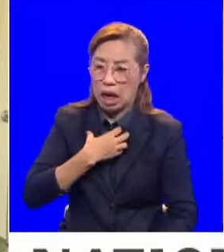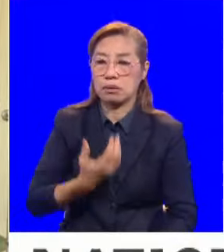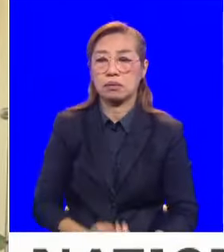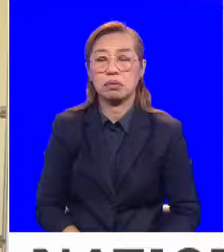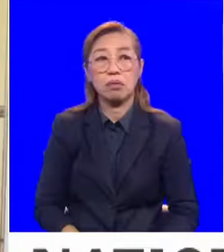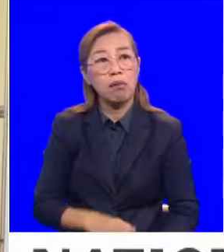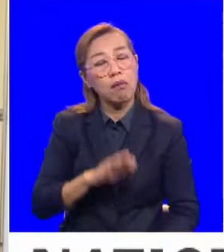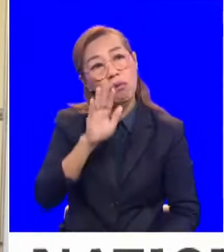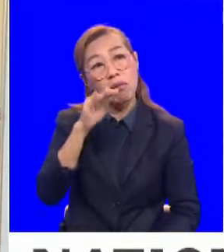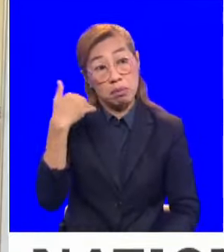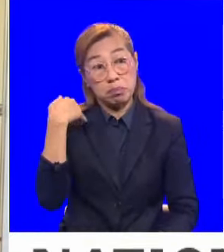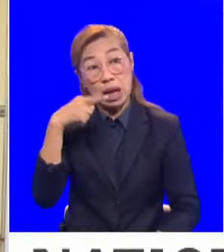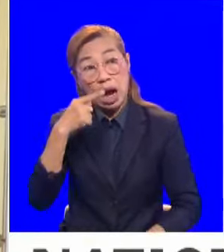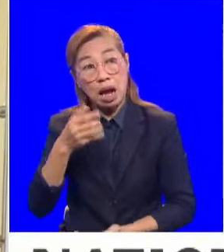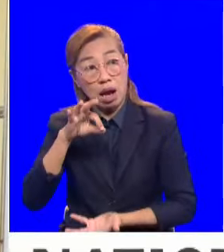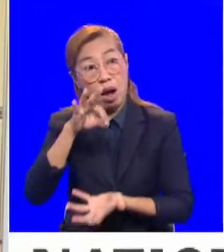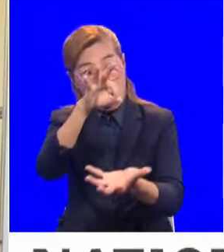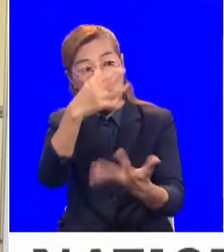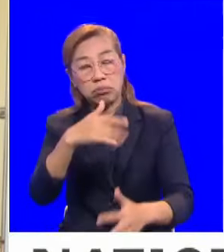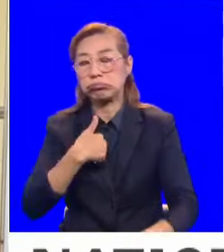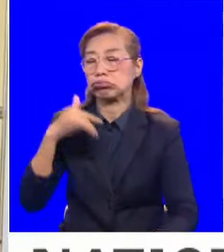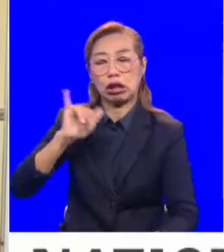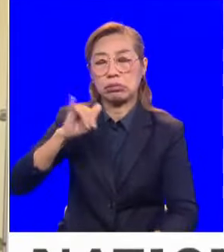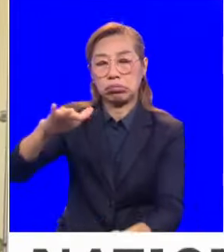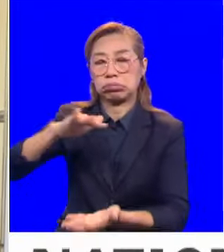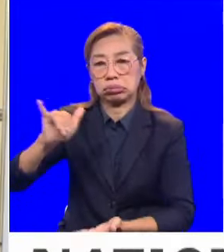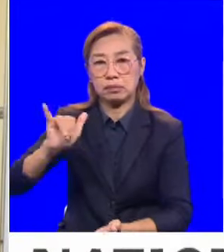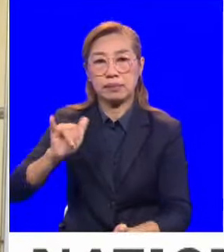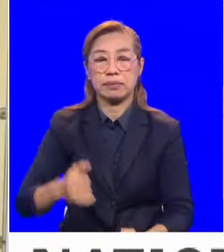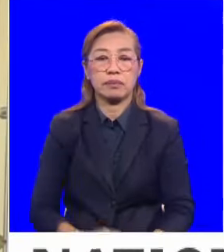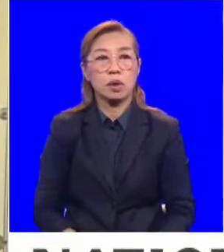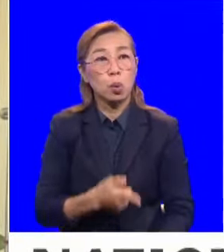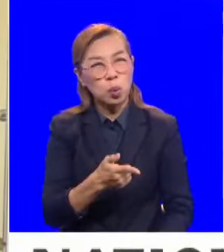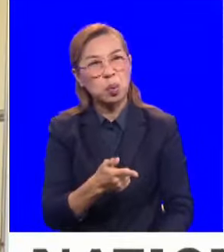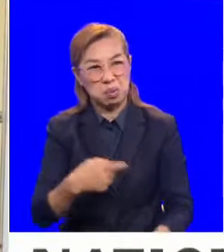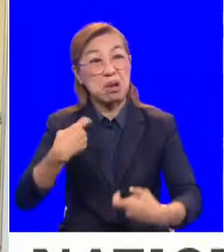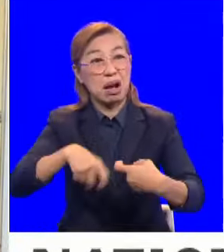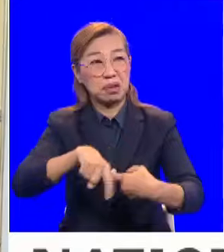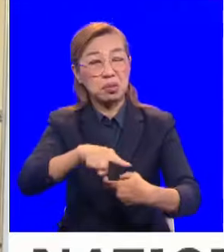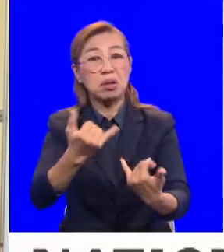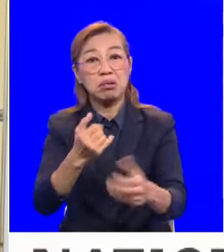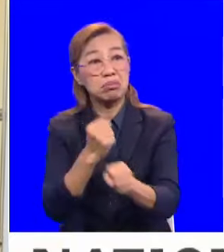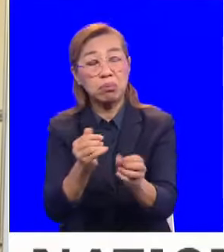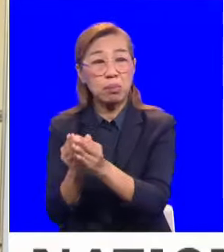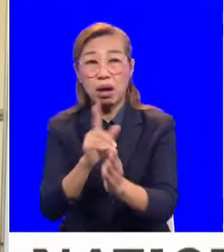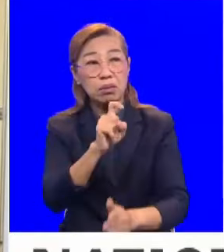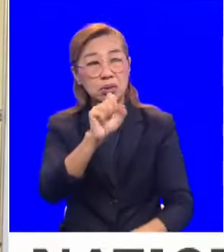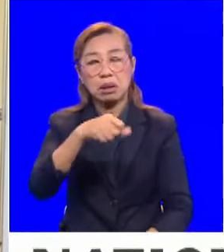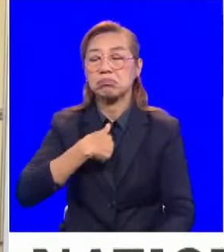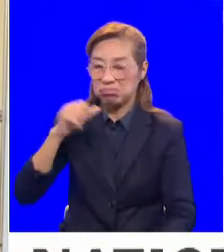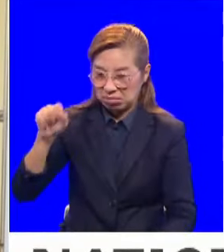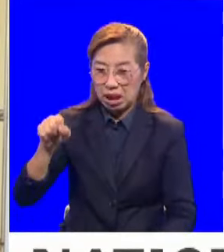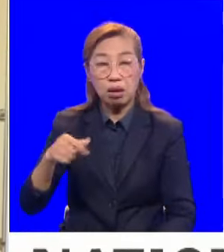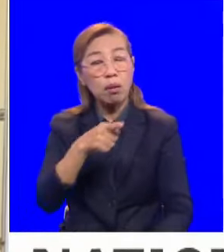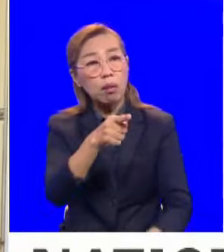ก็มีใครเอามาให้บ้างยังไง ยังครับ มันก็ไม่สามารถที่จะทำอะไรกินได้เลยเนาะ ครับใช่ๆครับ เขาอยู่กัน